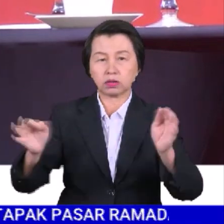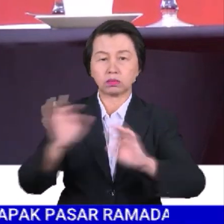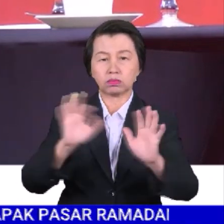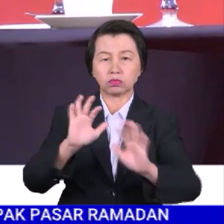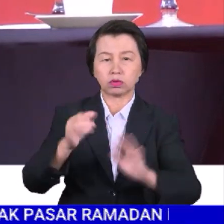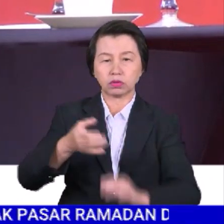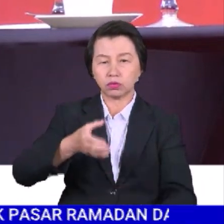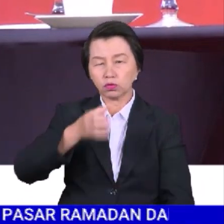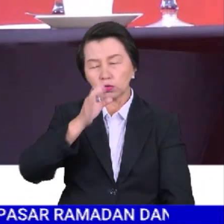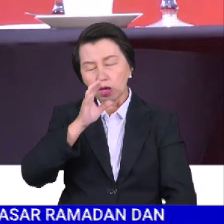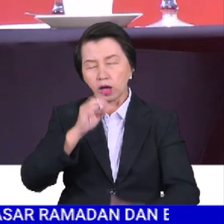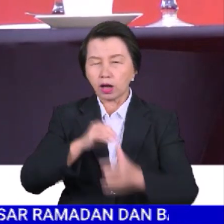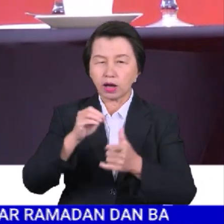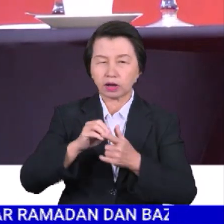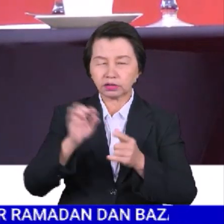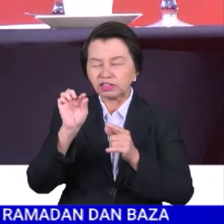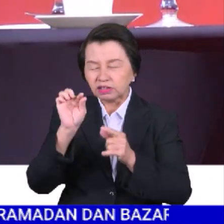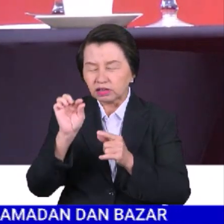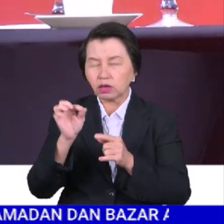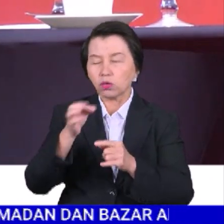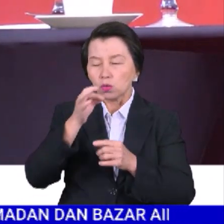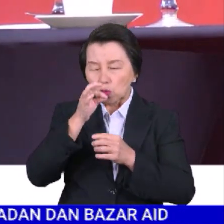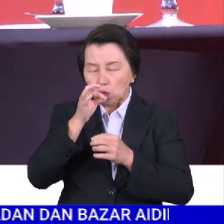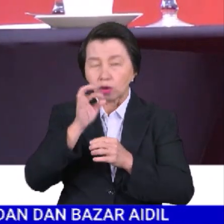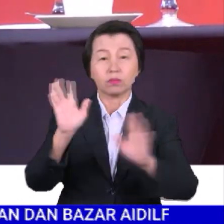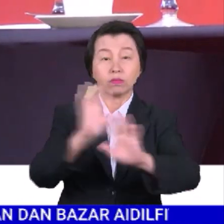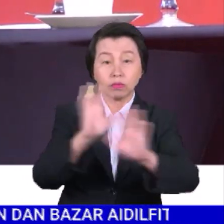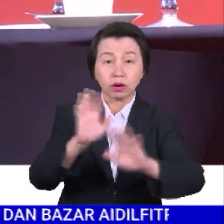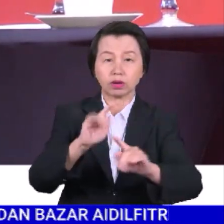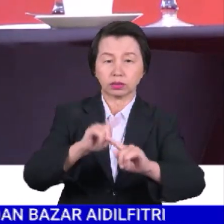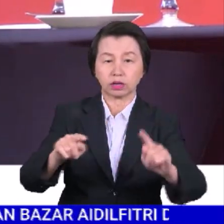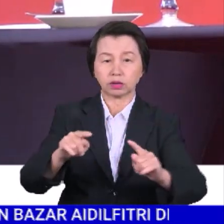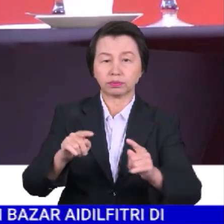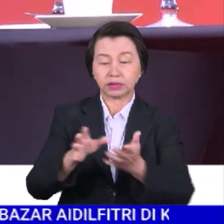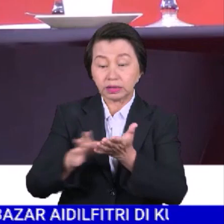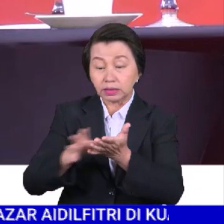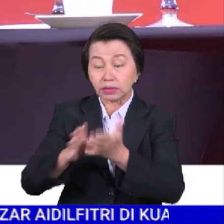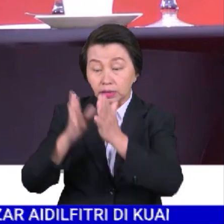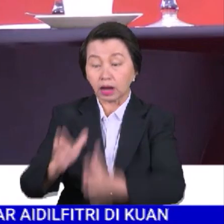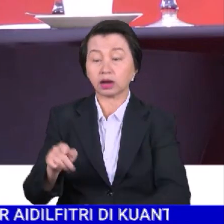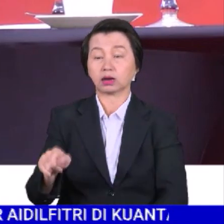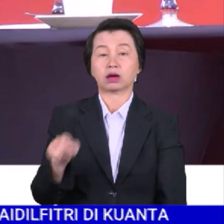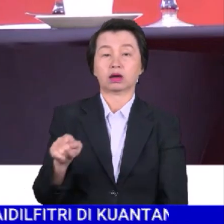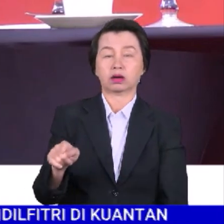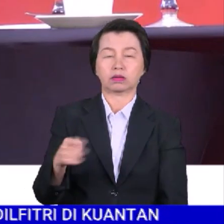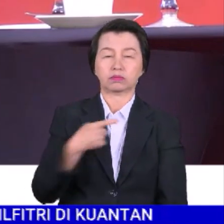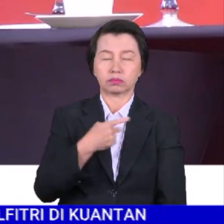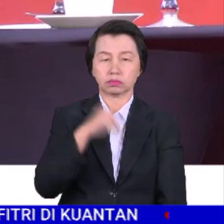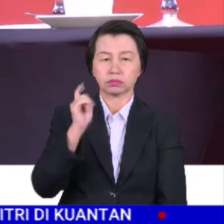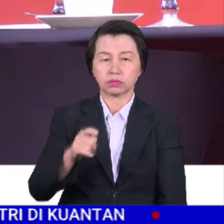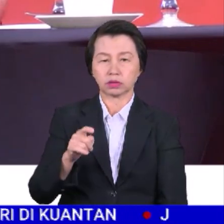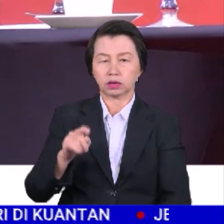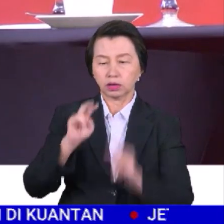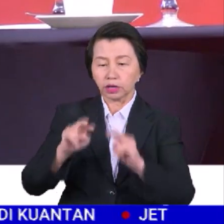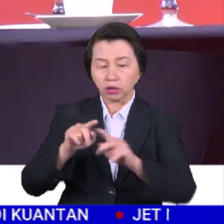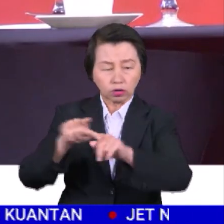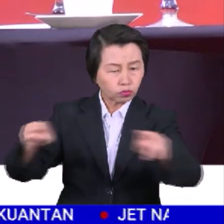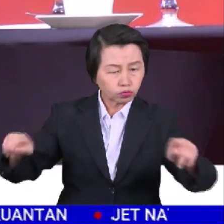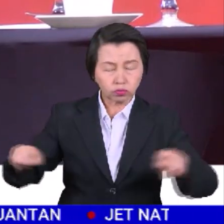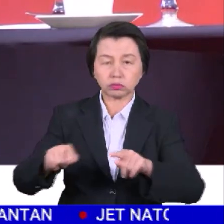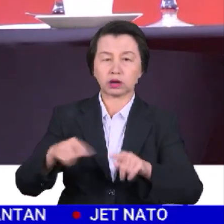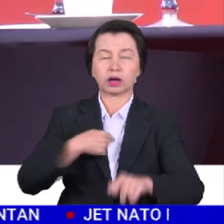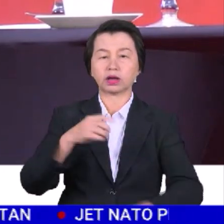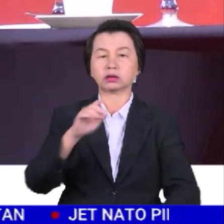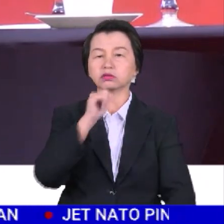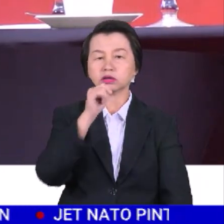dia minum atau ambil sedikit, seduk sedikit. Ini tidak. Penagih. Jadi kita harus teliti keseluruhannya. Saya tidak